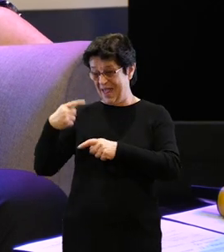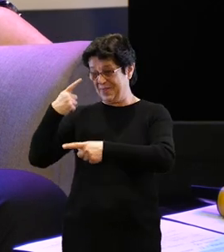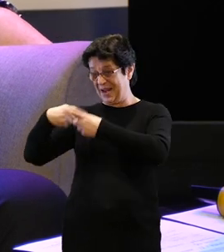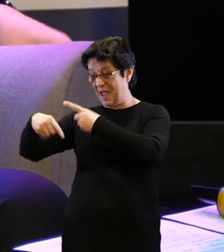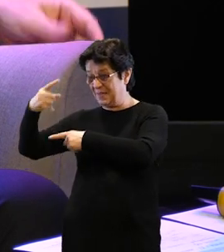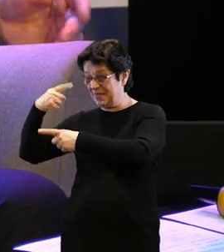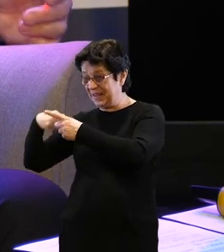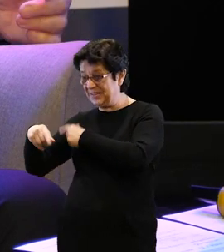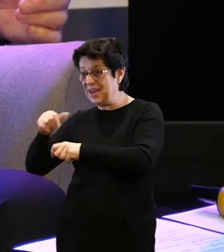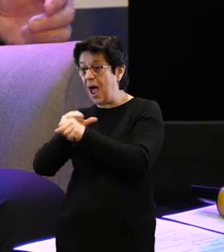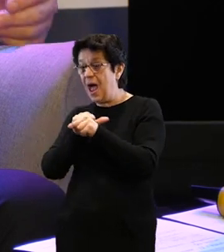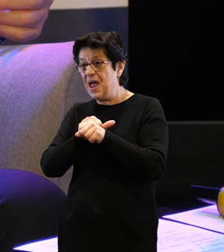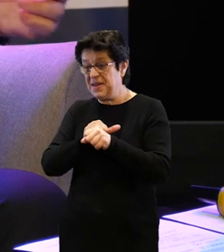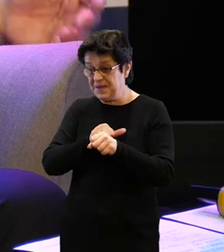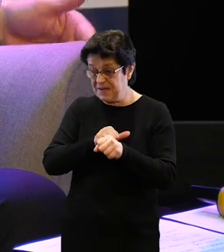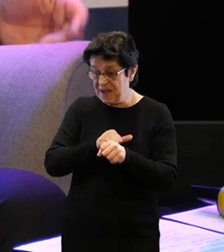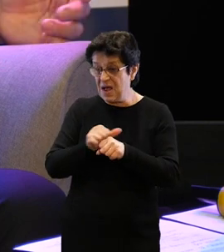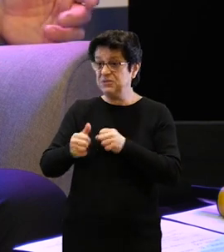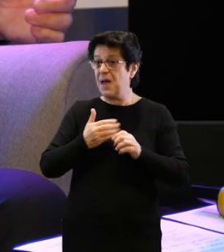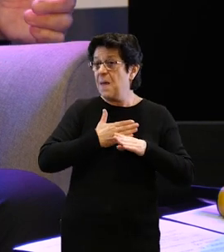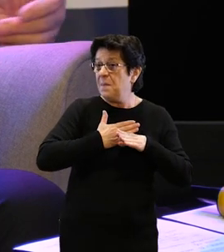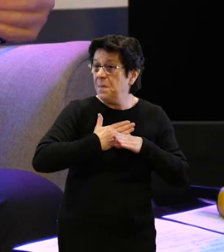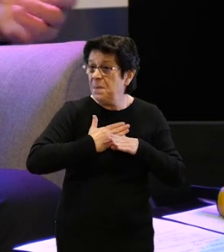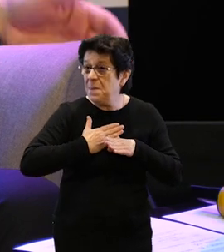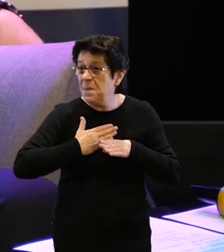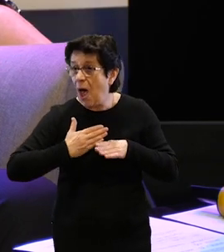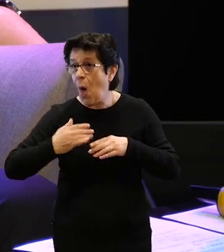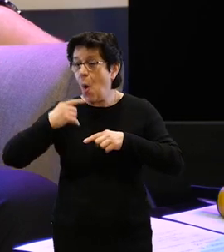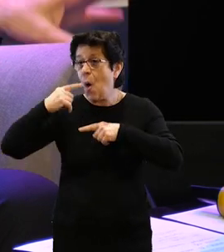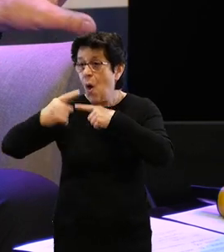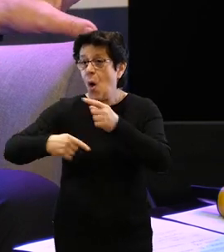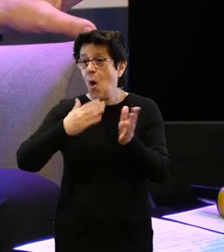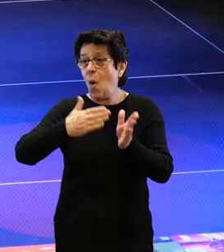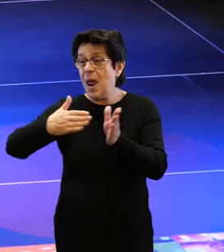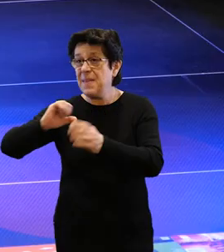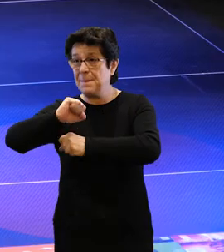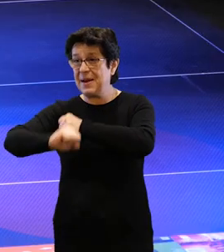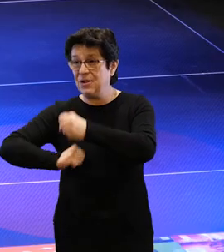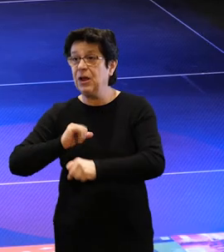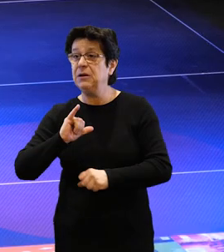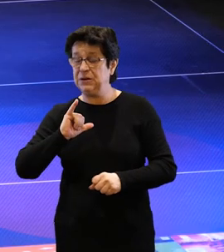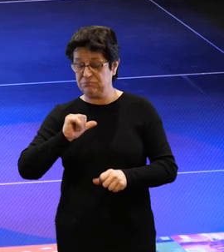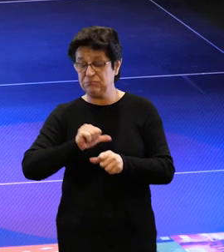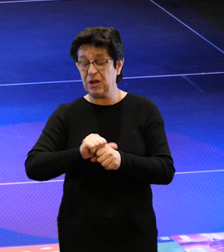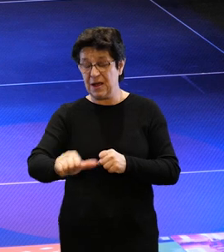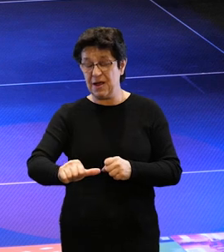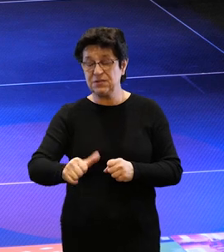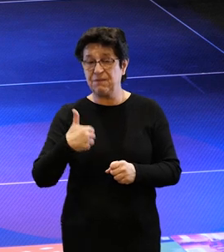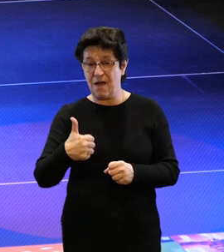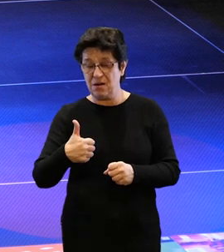pamięci jest jakby to powiedzieć kontynuowana przez jakby kolejnych pracowników jest wszystko fajnie ale ja jako